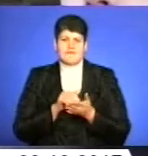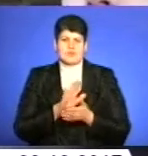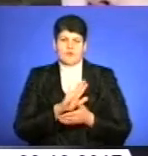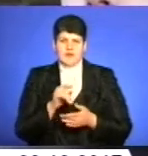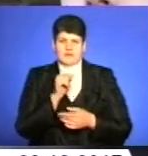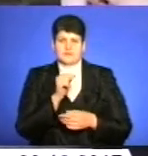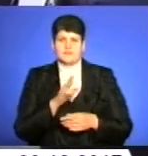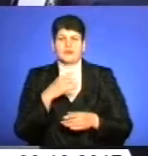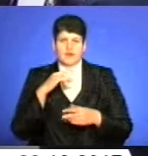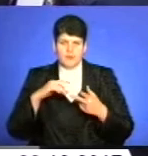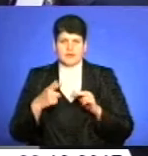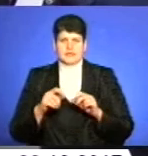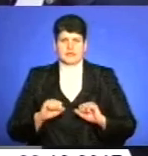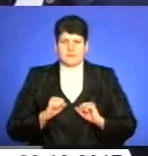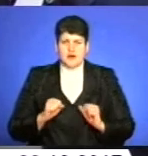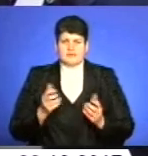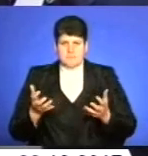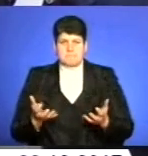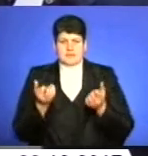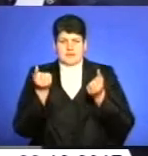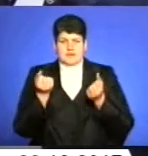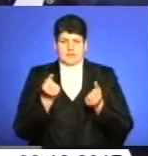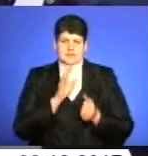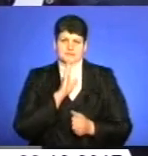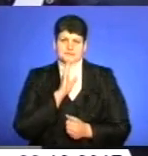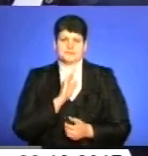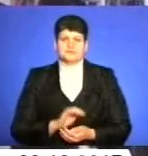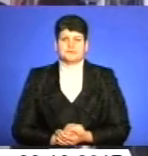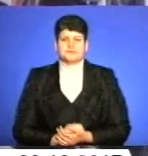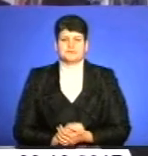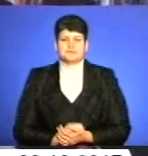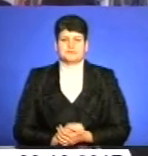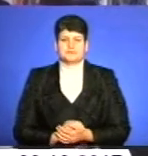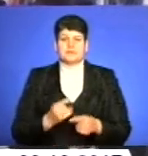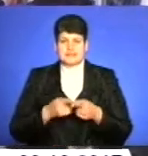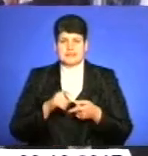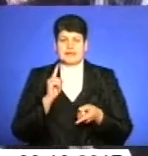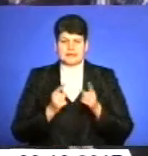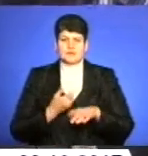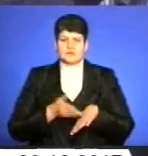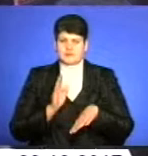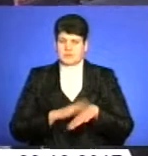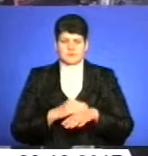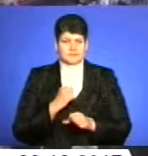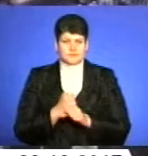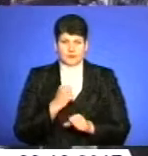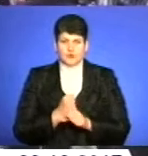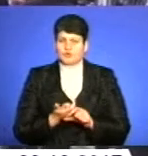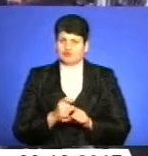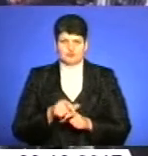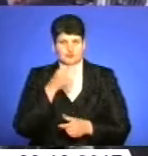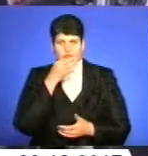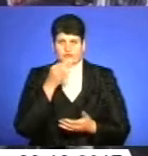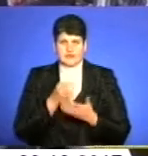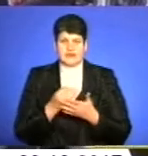а навпаки, намагався всяко підтримати її вибір. Це насправді дуже нелегка професія і дуже відповідальна.